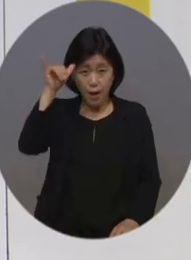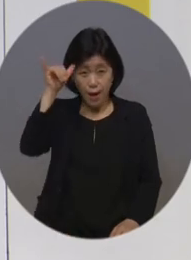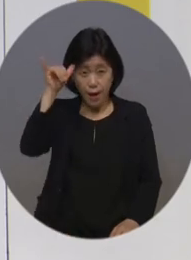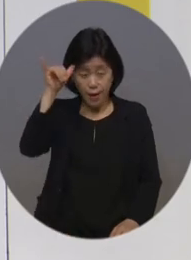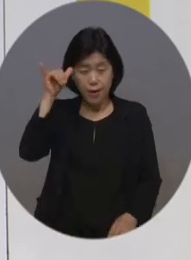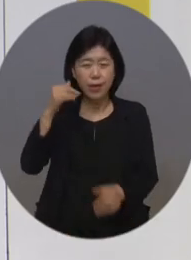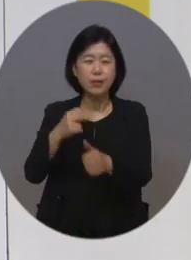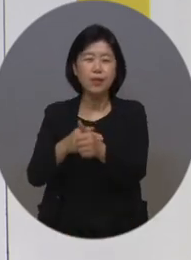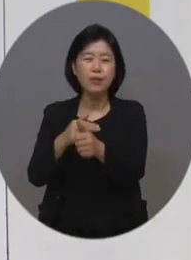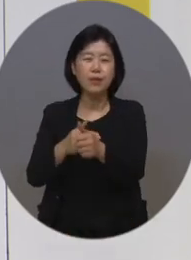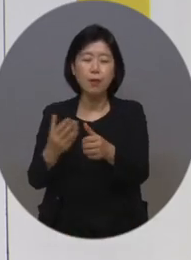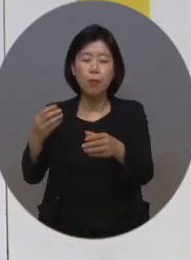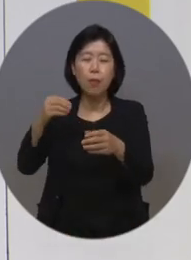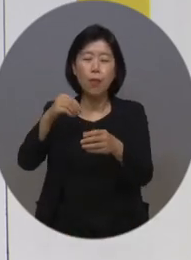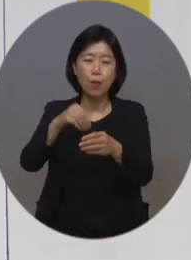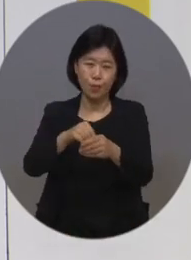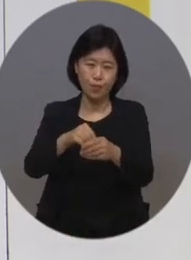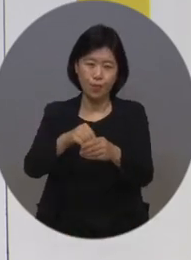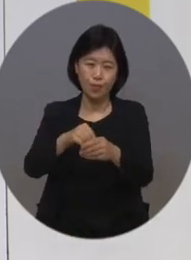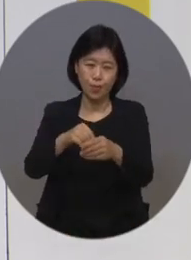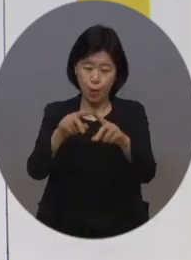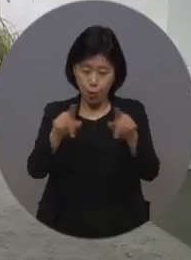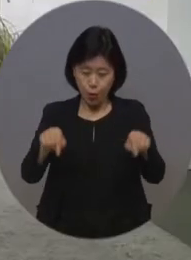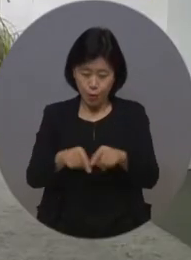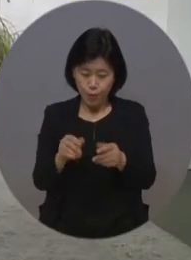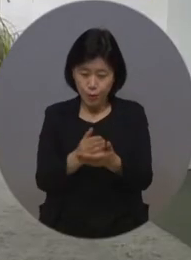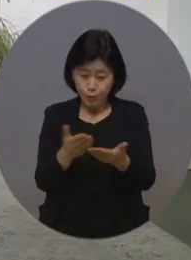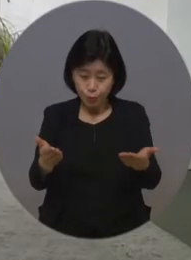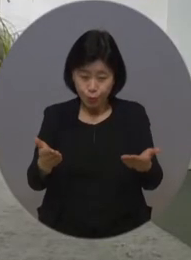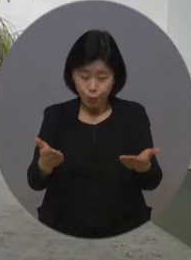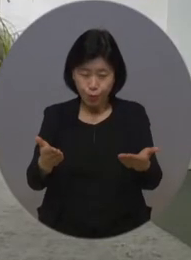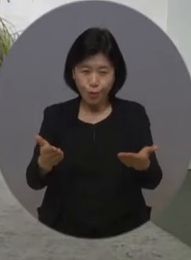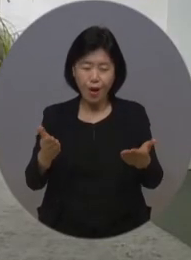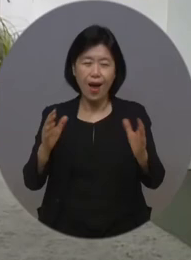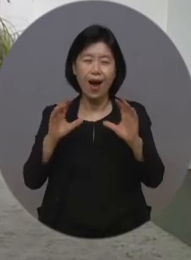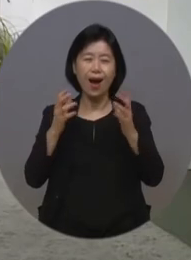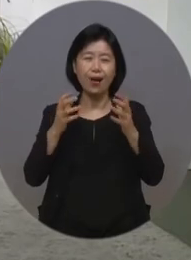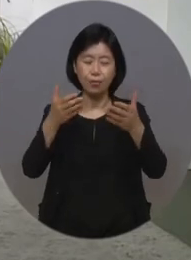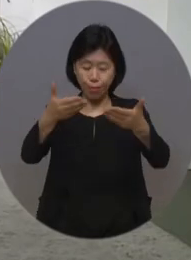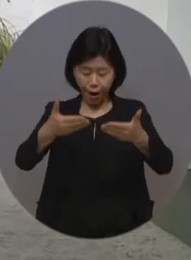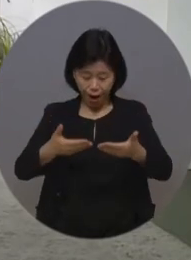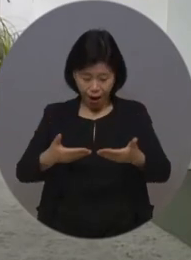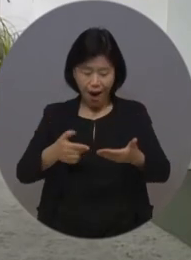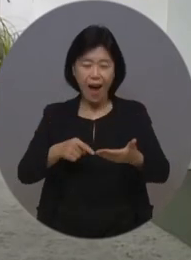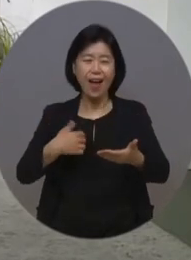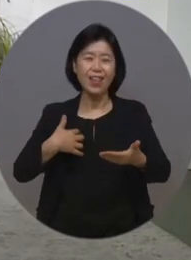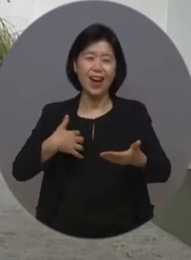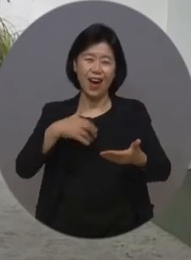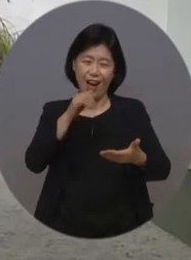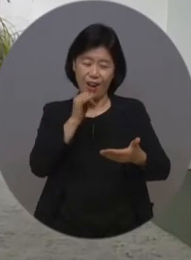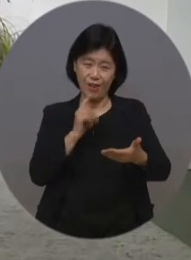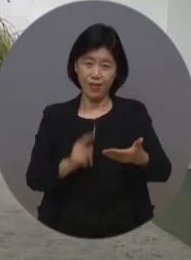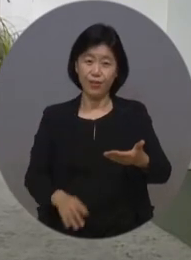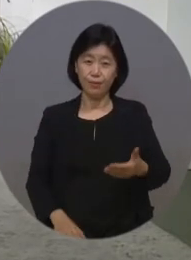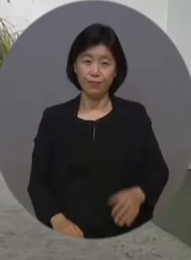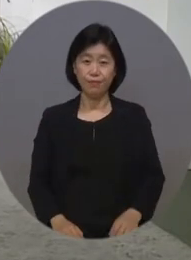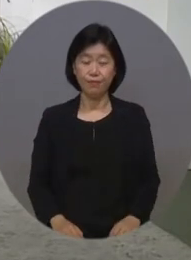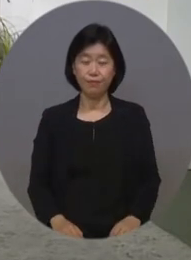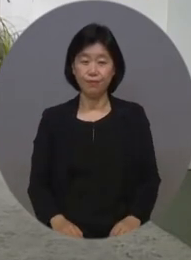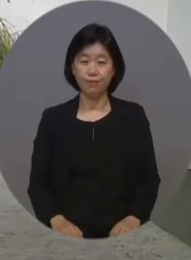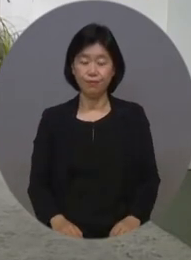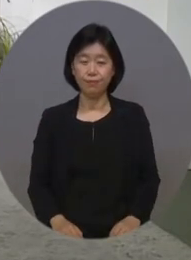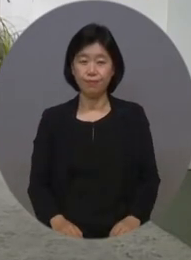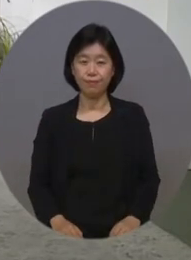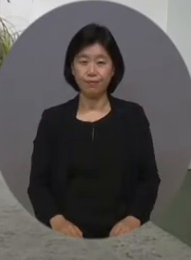넣었는데 4 아이들이 너무 좋아하는 거야 제가 이거 언니는 집사님한테 가족 이야기 여쭤보니 까 결국 자녀교육에 대한 부분 더